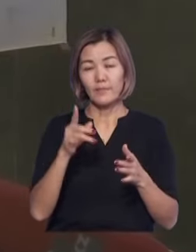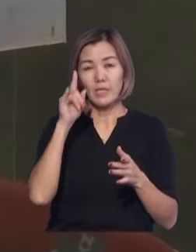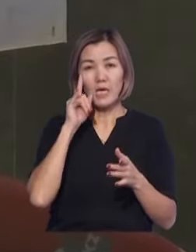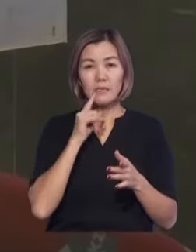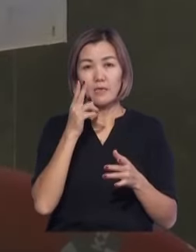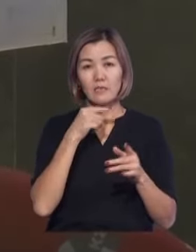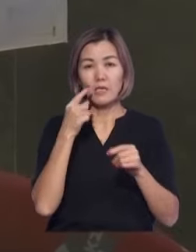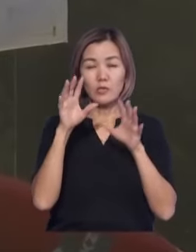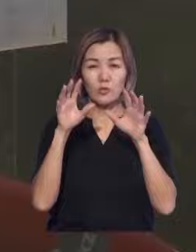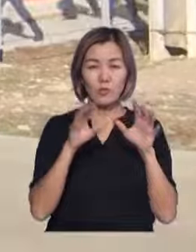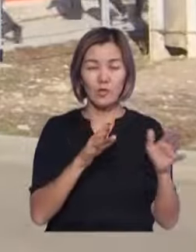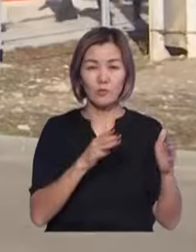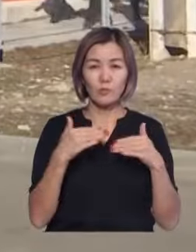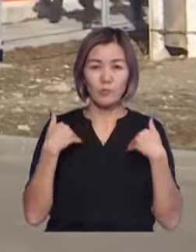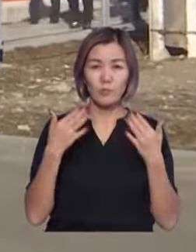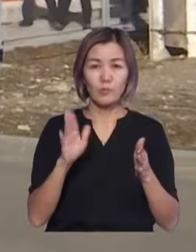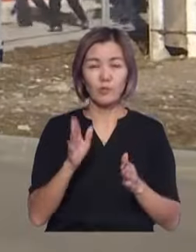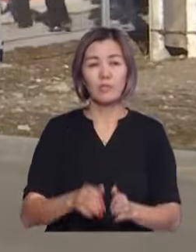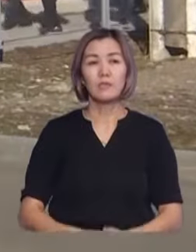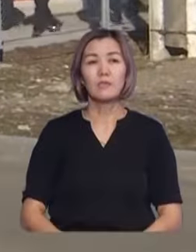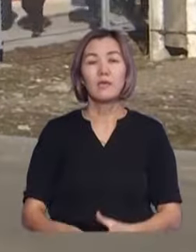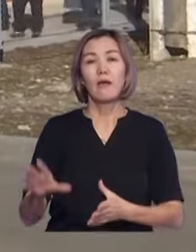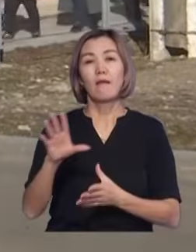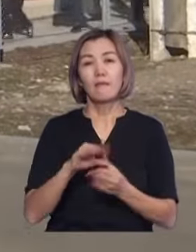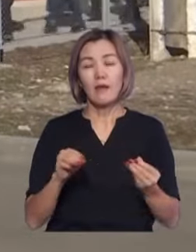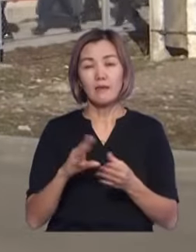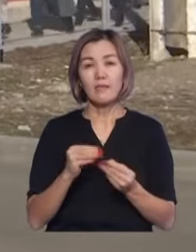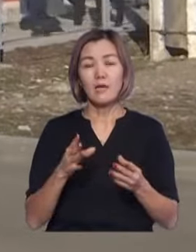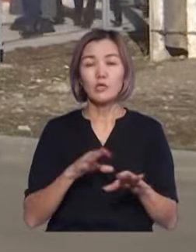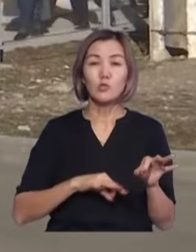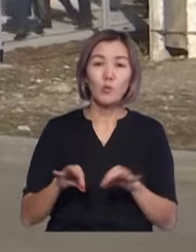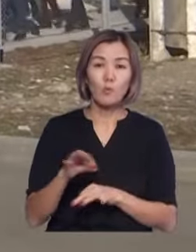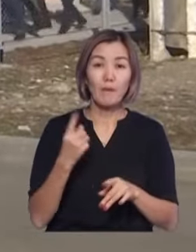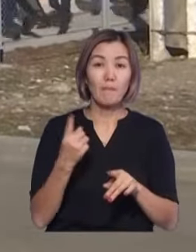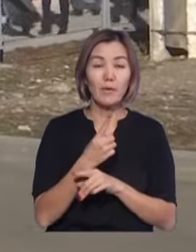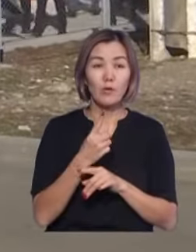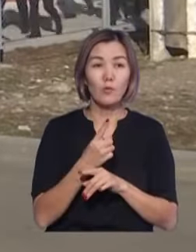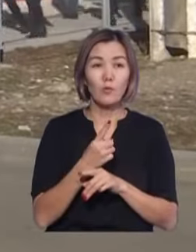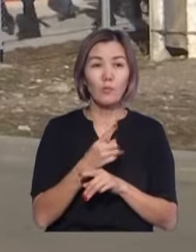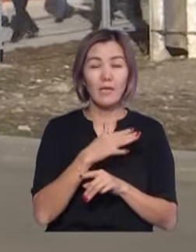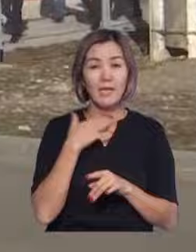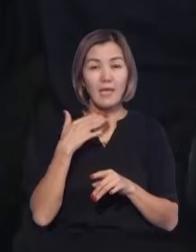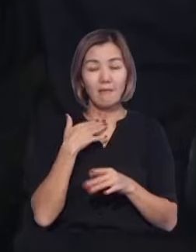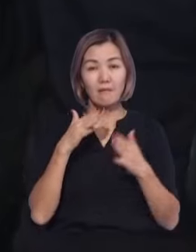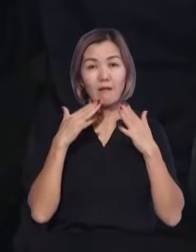дәстүрімізді көрсетеміз, ала қаласа. Кегендегі тағы бір айтулы инвест жоба Кеген ет комбинаты бас мердігер Базис